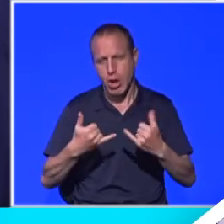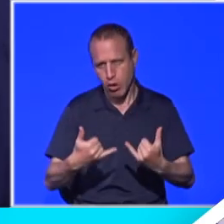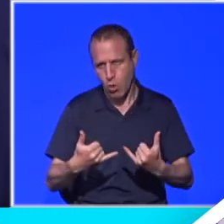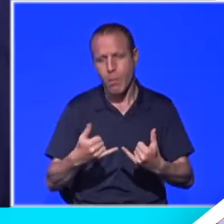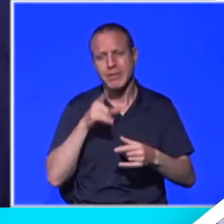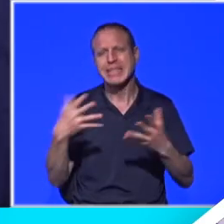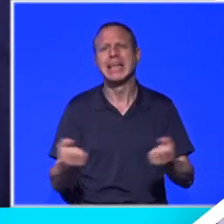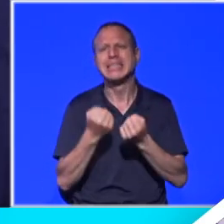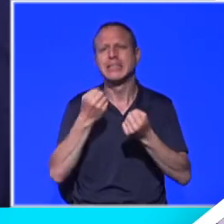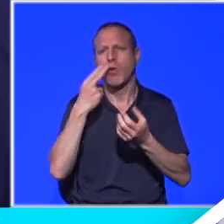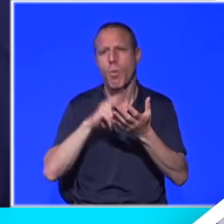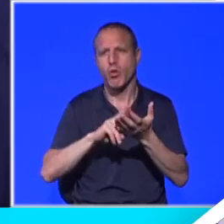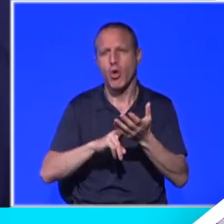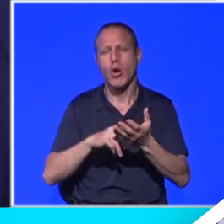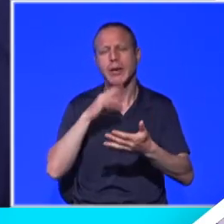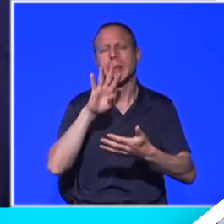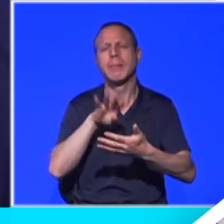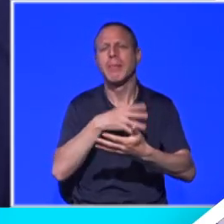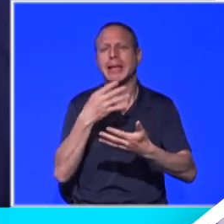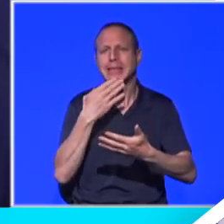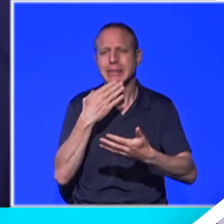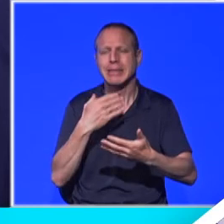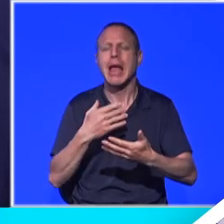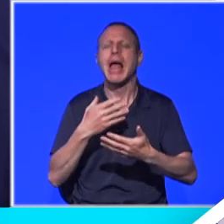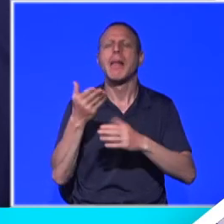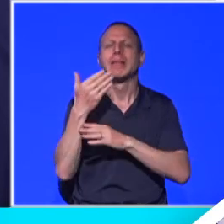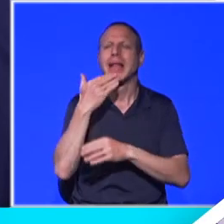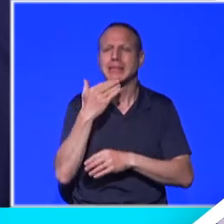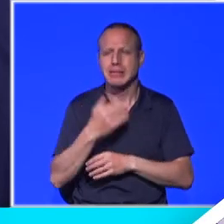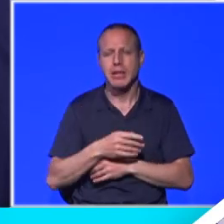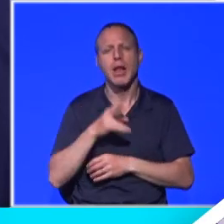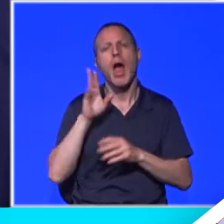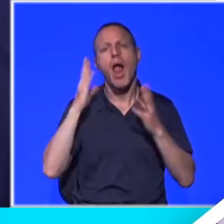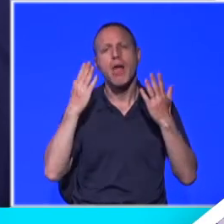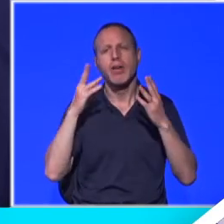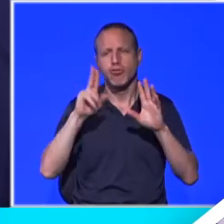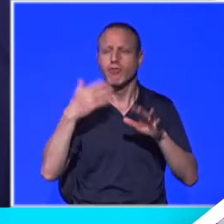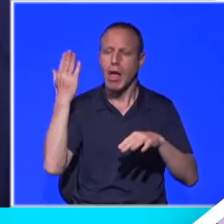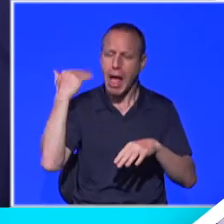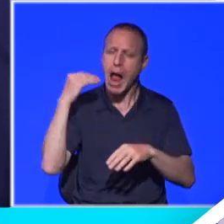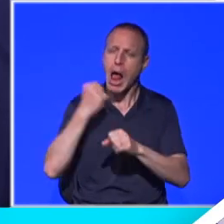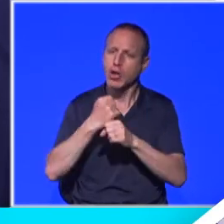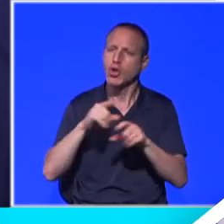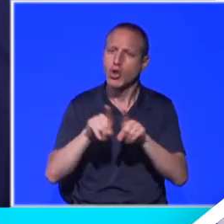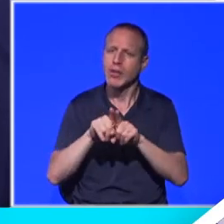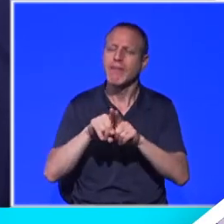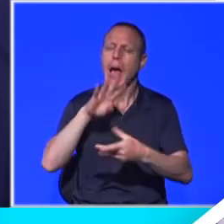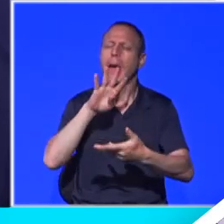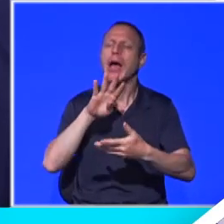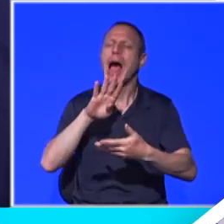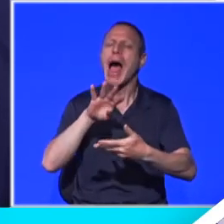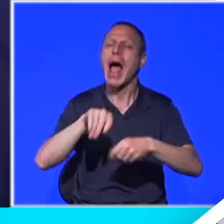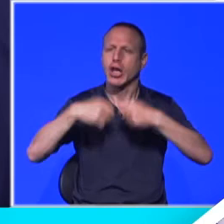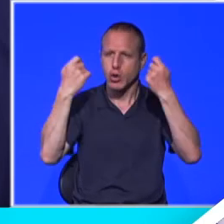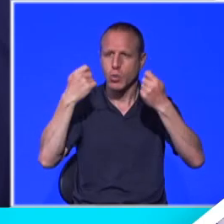מערכת הבריאות בישראל ואת מדינת ישראל. הלוואי שאת אותה הצלה יהיה אפשר להכיל גם על מערכת החינוך, וגם על השוק החופשי